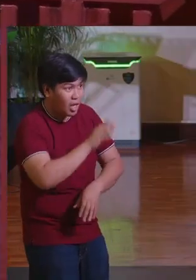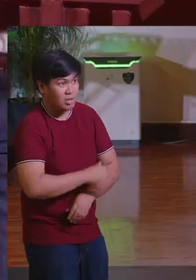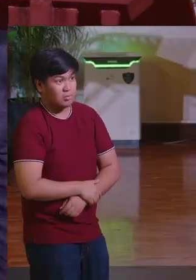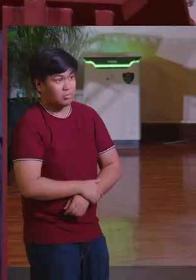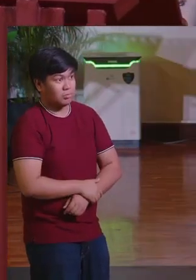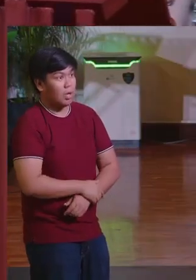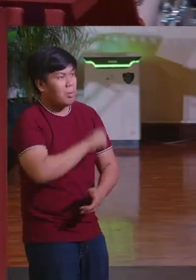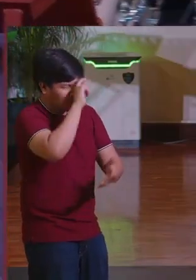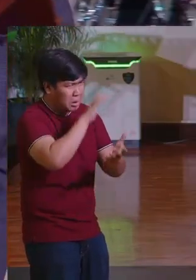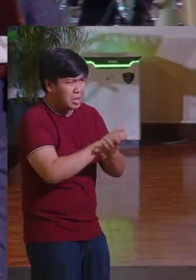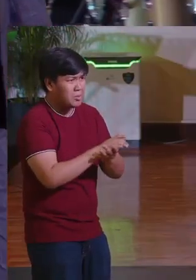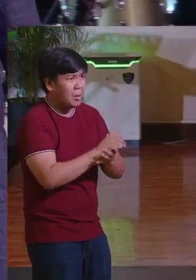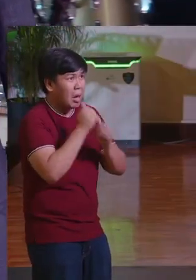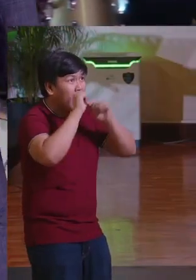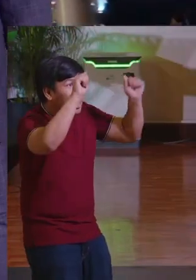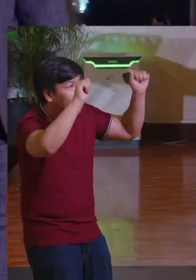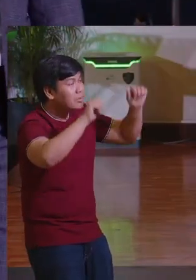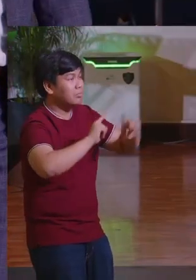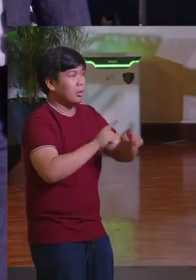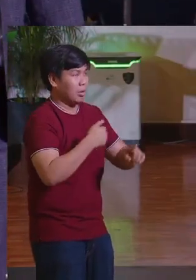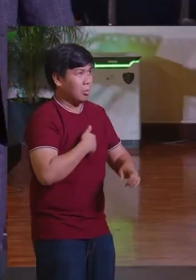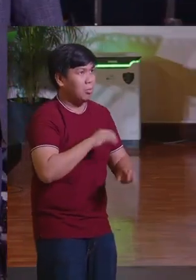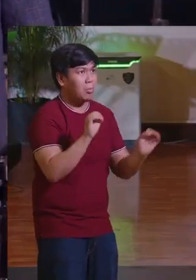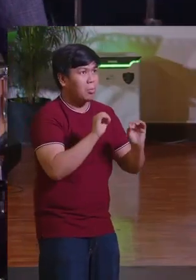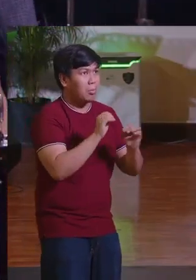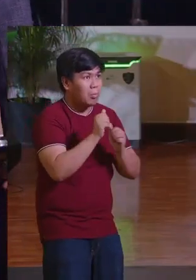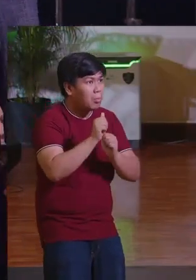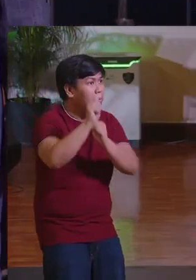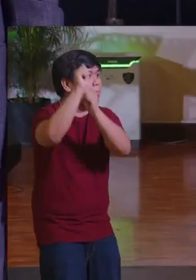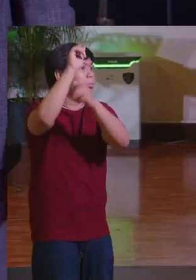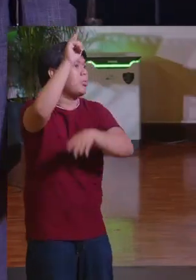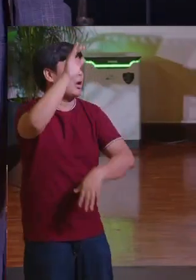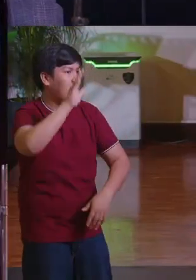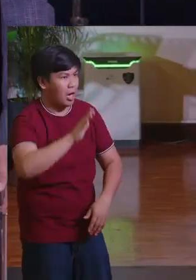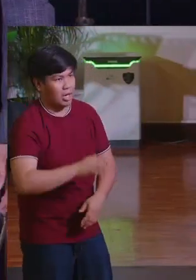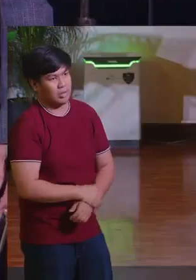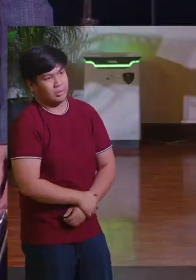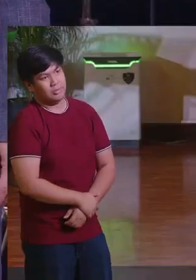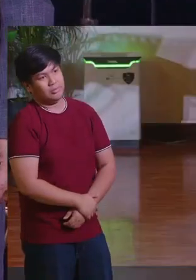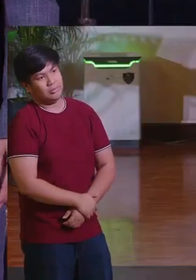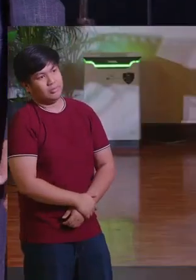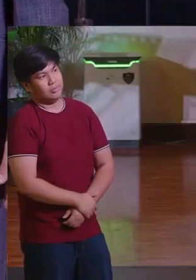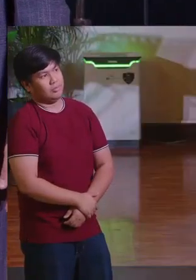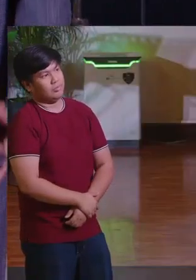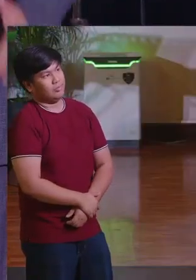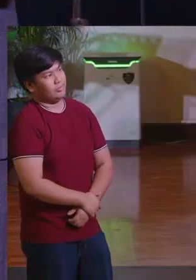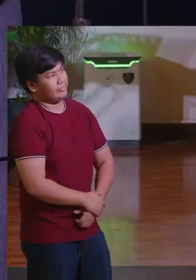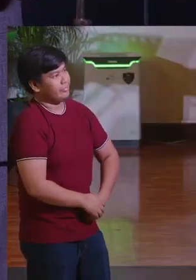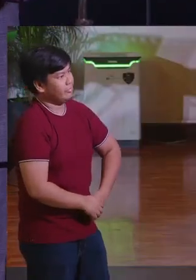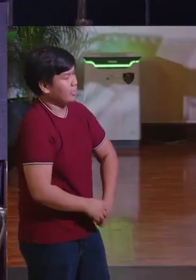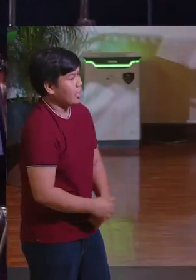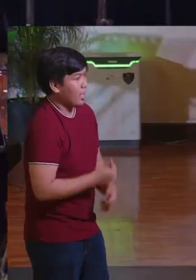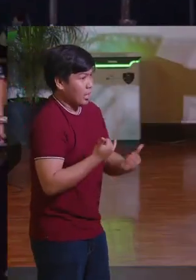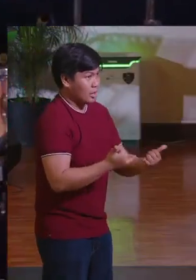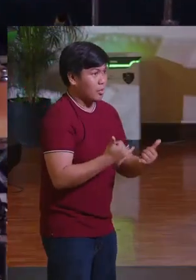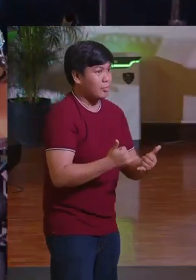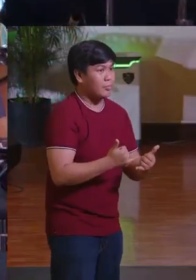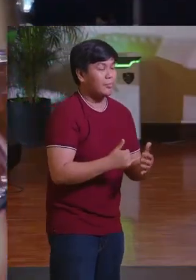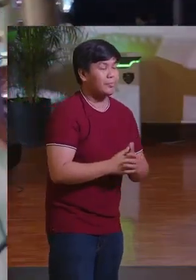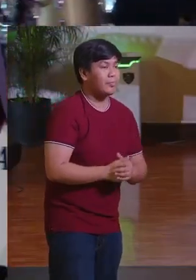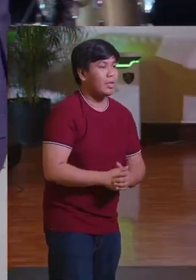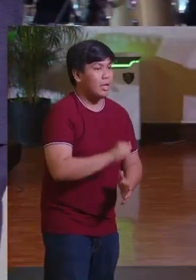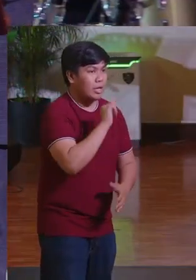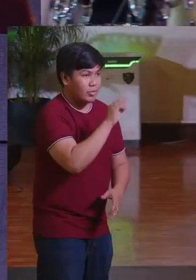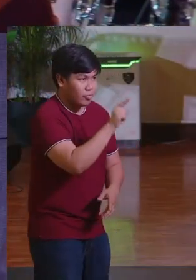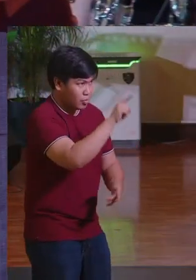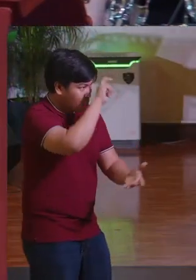maganda sigurong tawag sa atin, hindi believers, yung followers. Mas maganda yun, di ba? Pareho lang naman sila. Pero when you are a